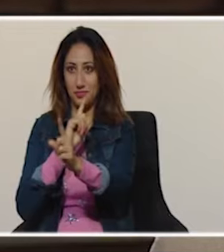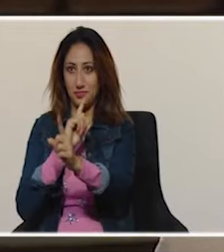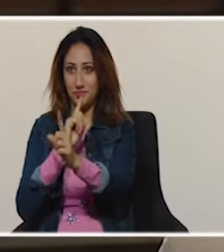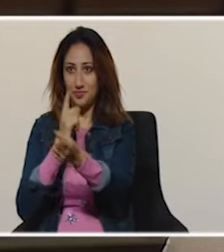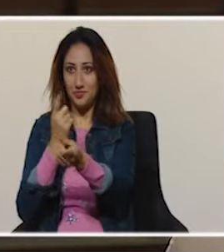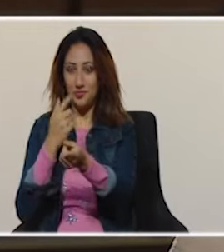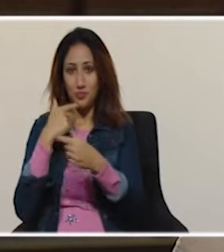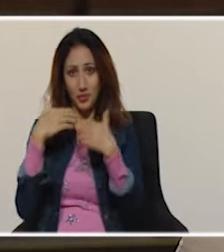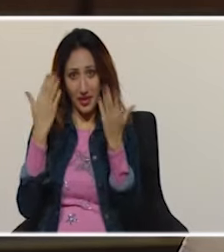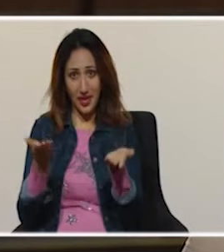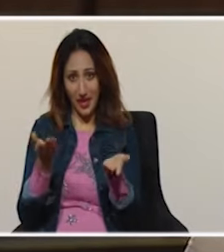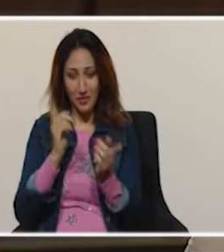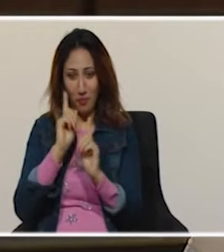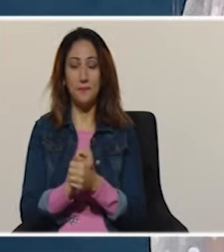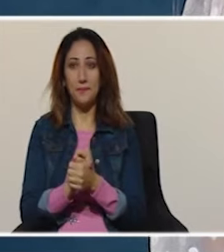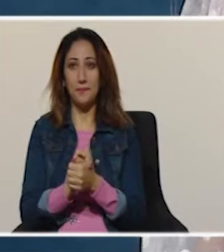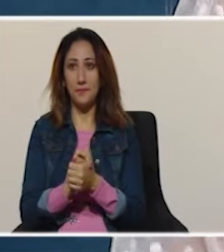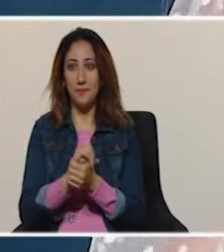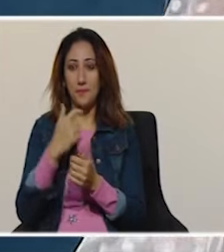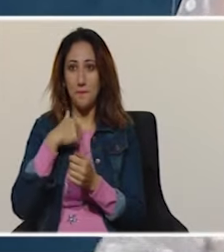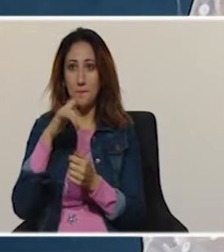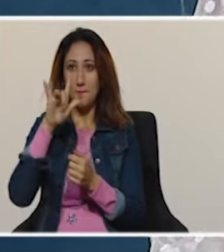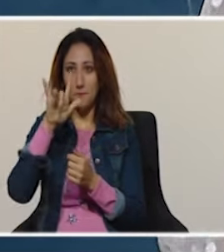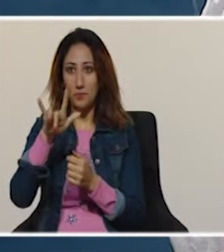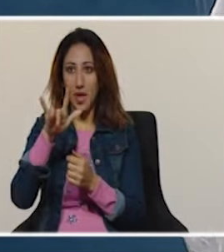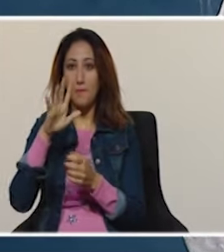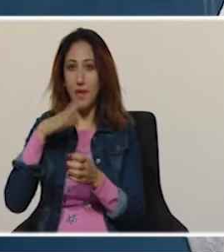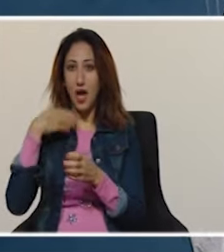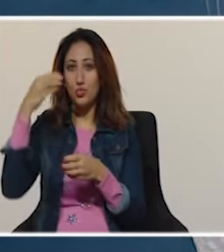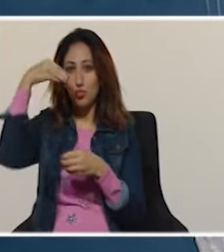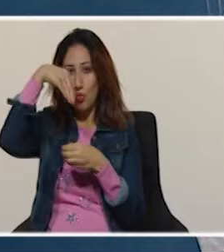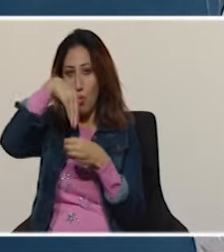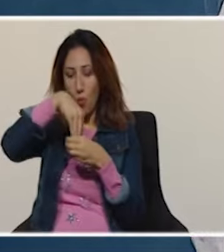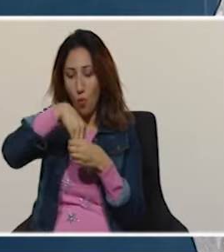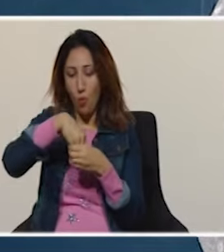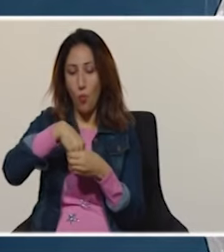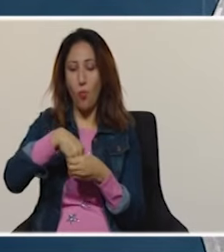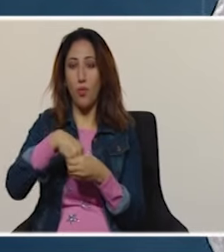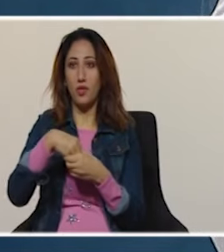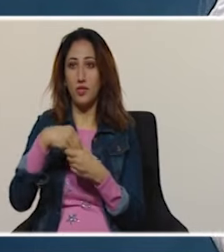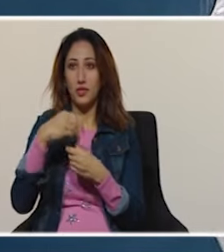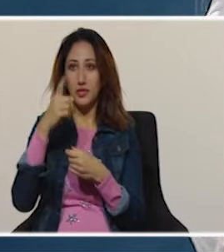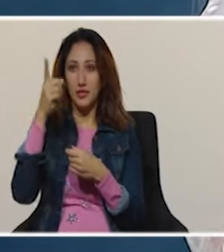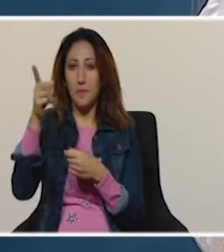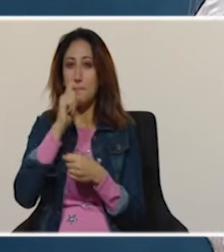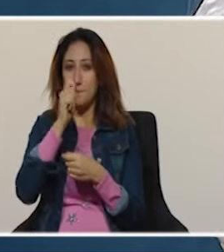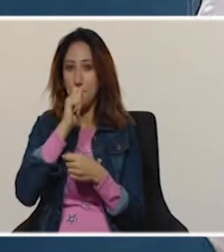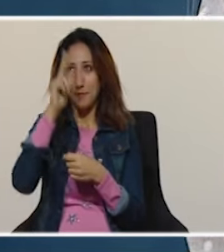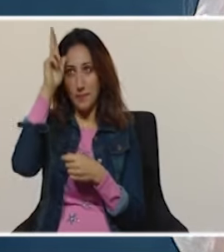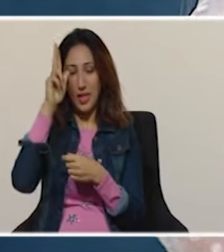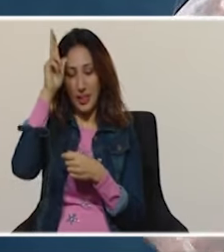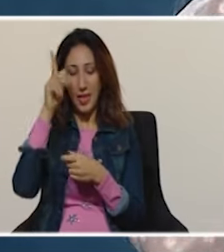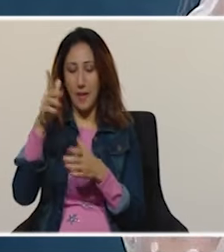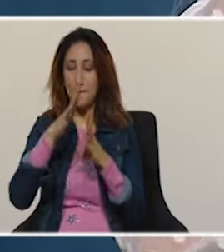استأذن إيه؟ ودكتورة إيه؟ حابة أغوص داخل أعماق النجم الإعلامي